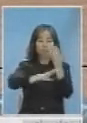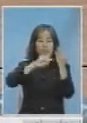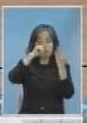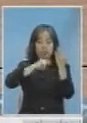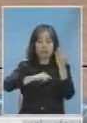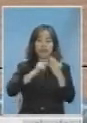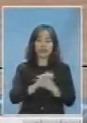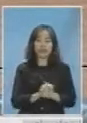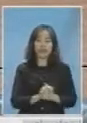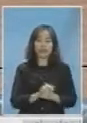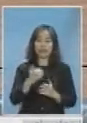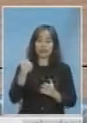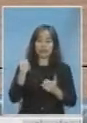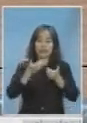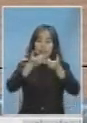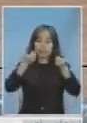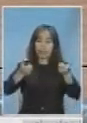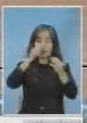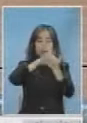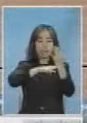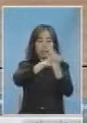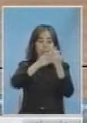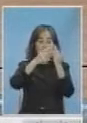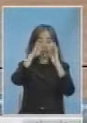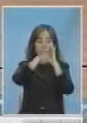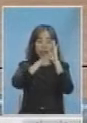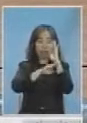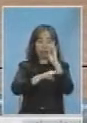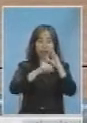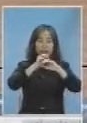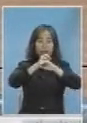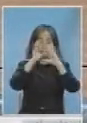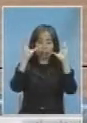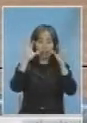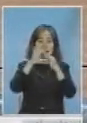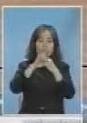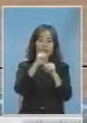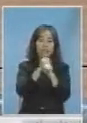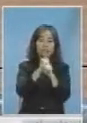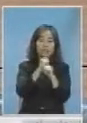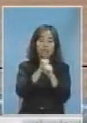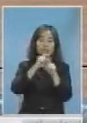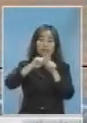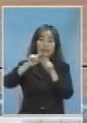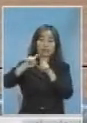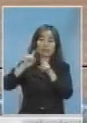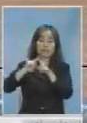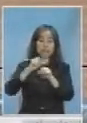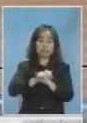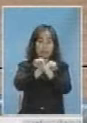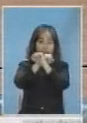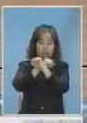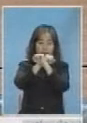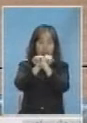มีการแยกแผนงานที่ชัดเจนที่เกี่ยวข้องกับการเทิดทูนพิทักษ์